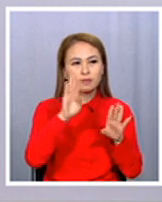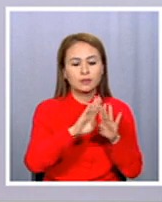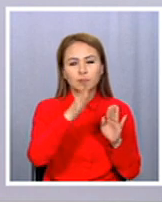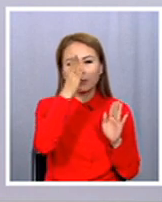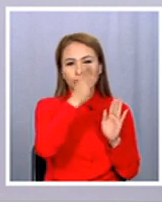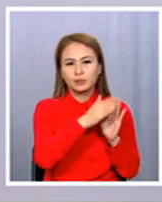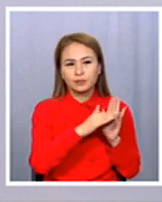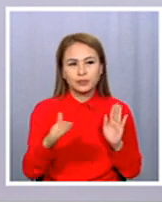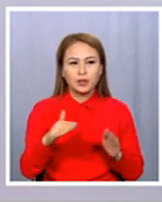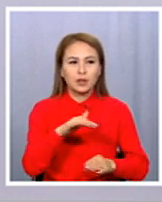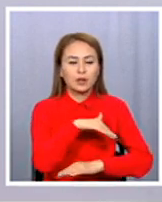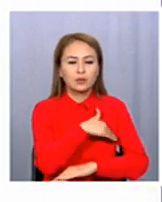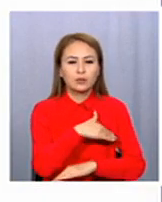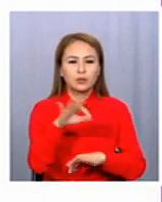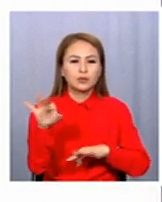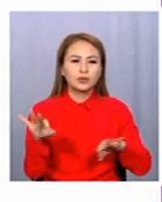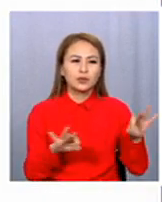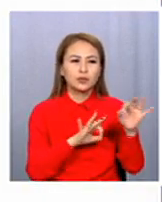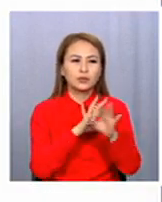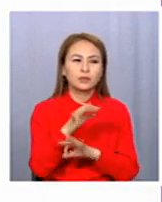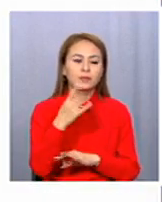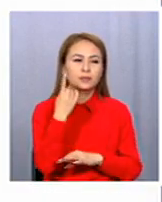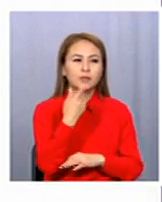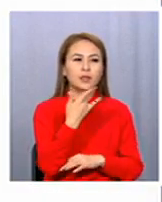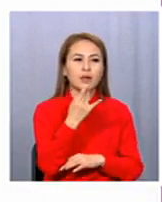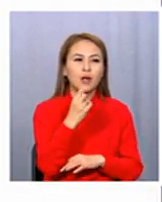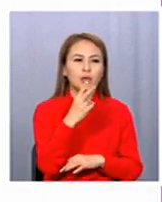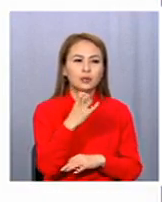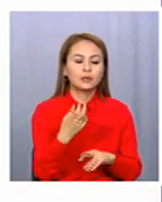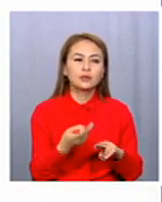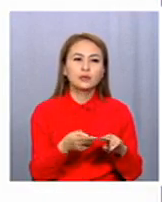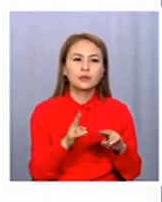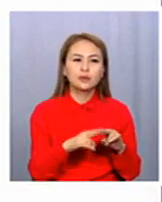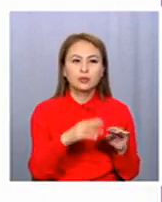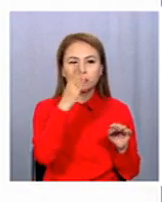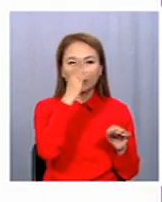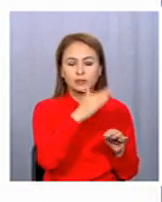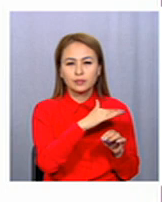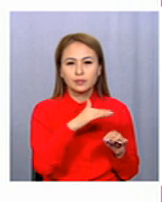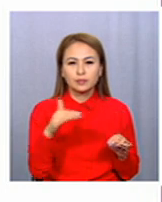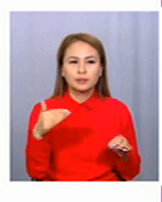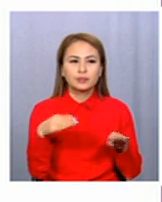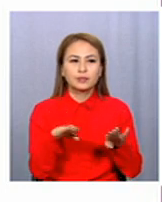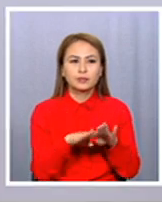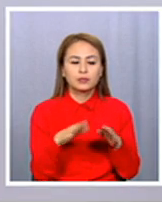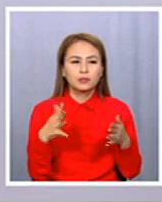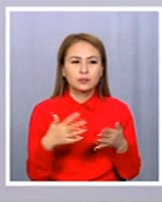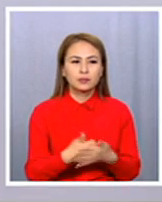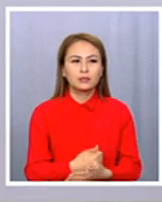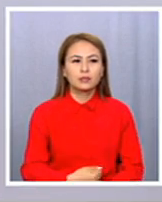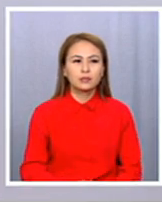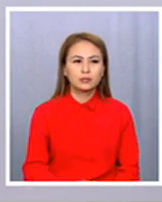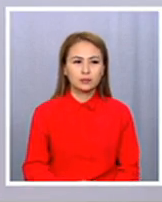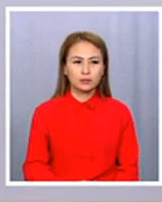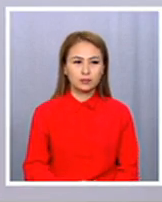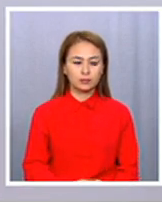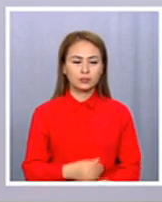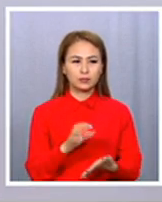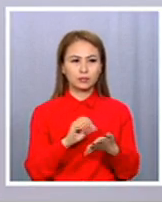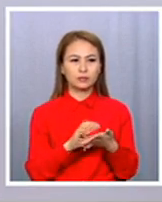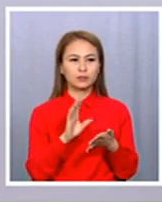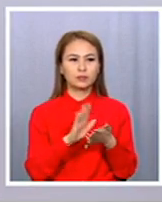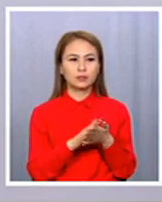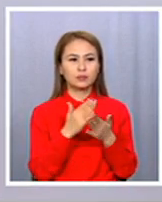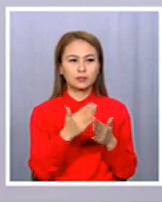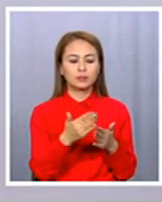бұрыштың градустық өлшемі. Бір градус дегеніміз бұрыштың өлшем бірлігі болып табылады. Градустың белгісі мына